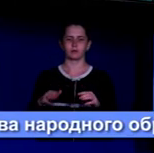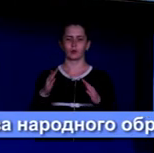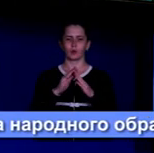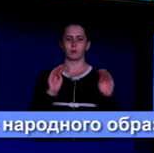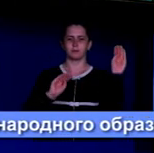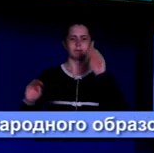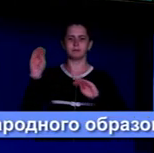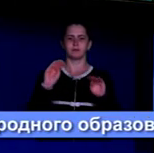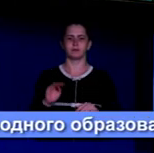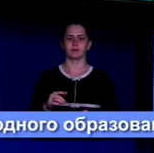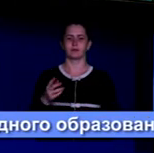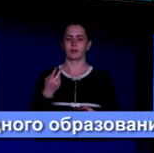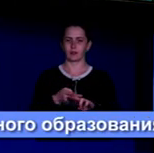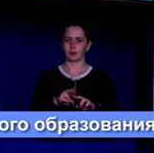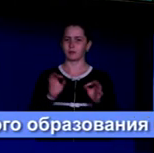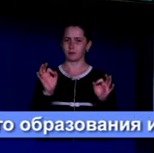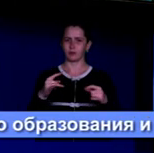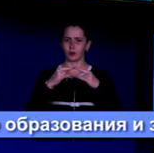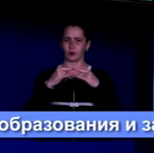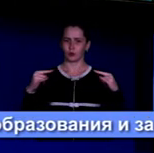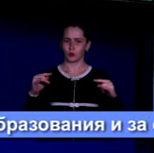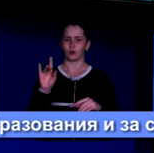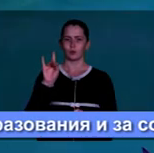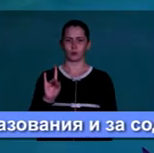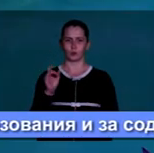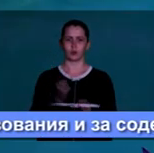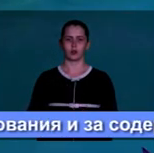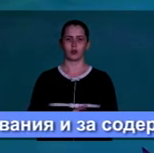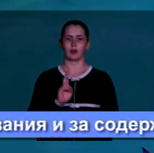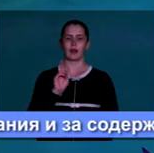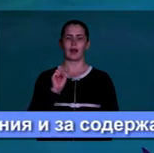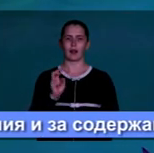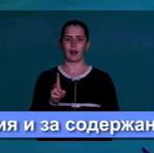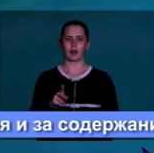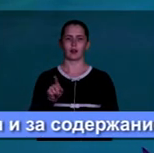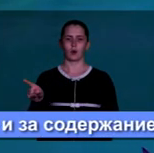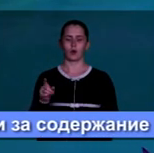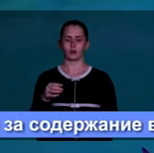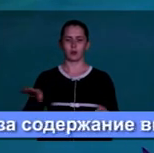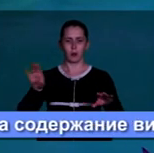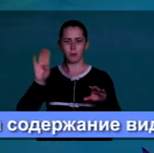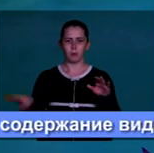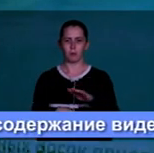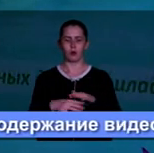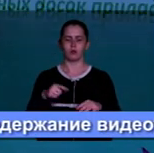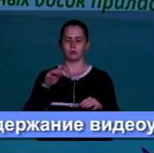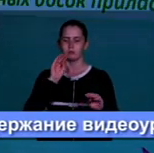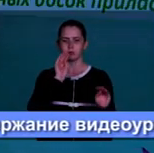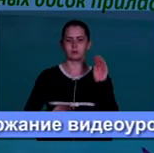жилья? Да, ребята, стол и стул. Как обустроил свой погреб Робинзон